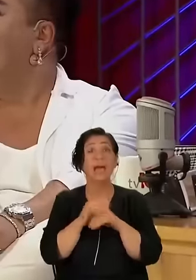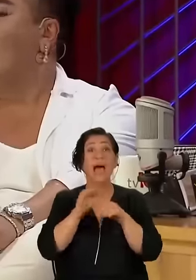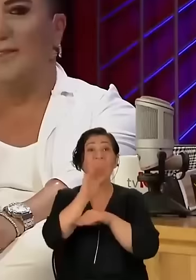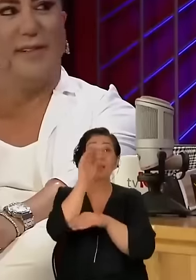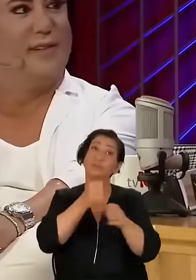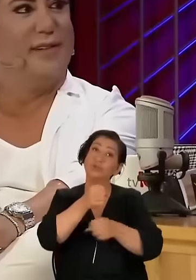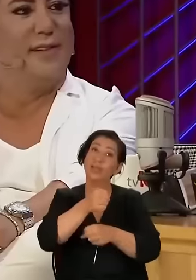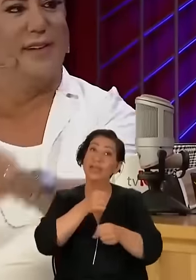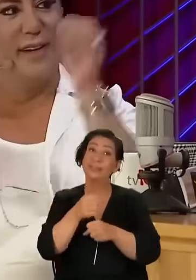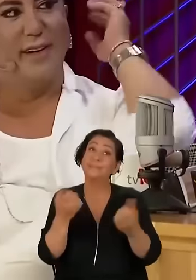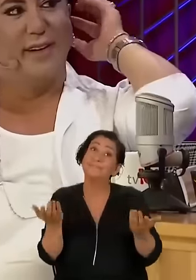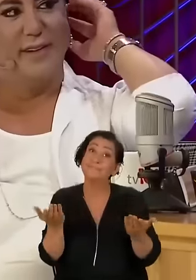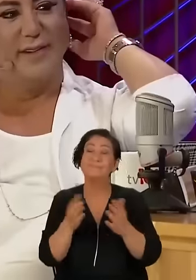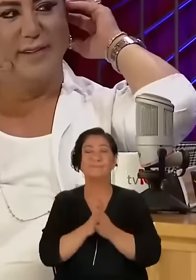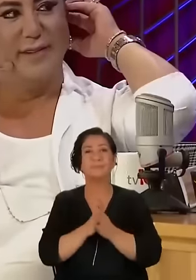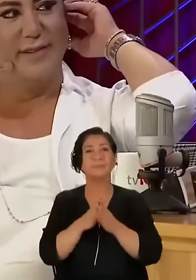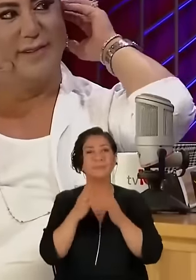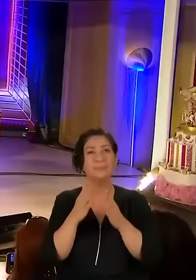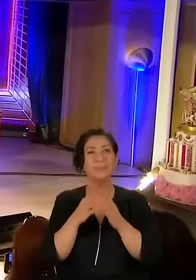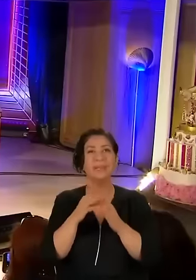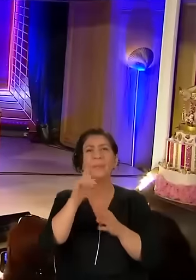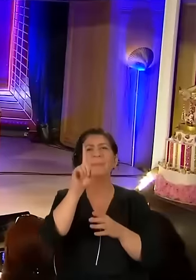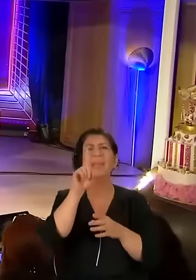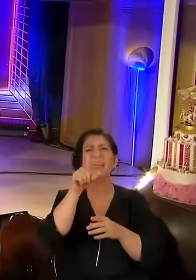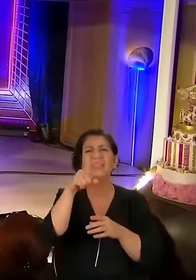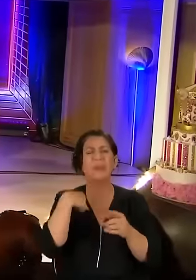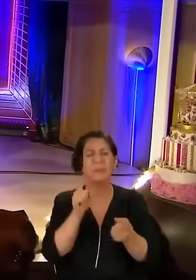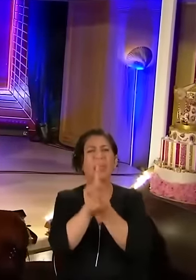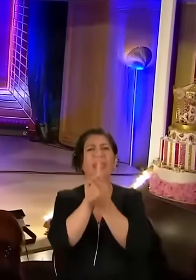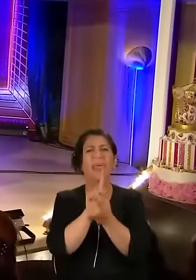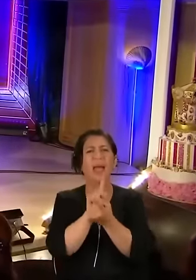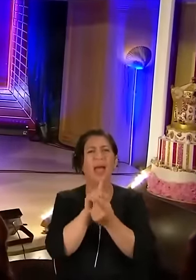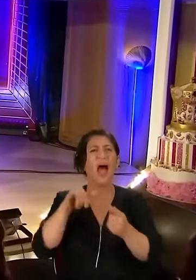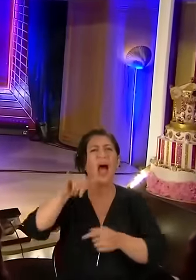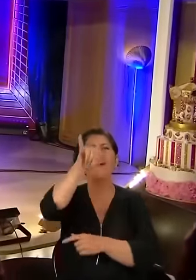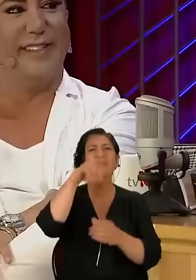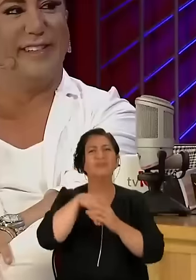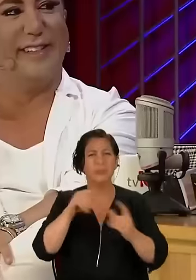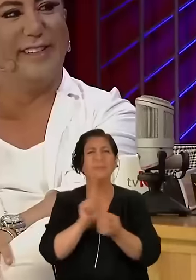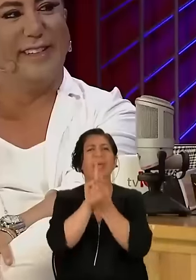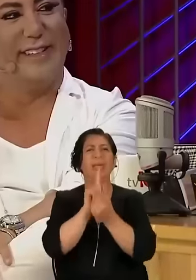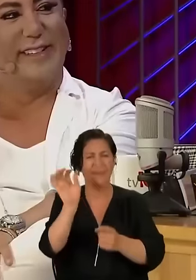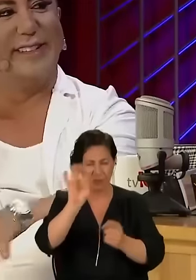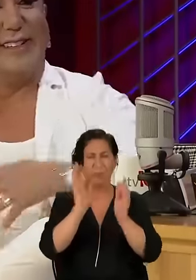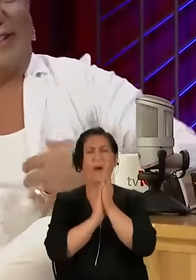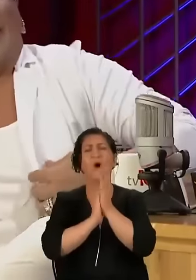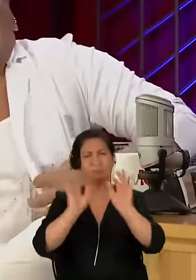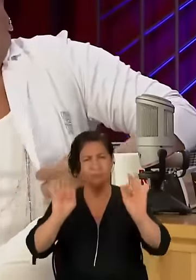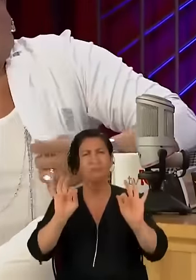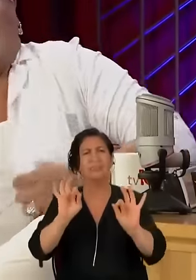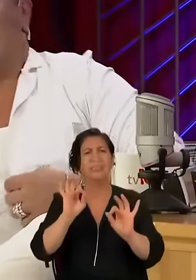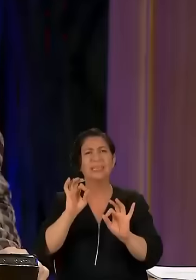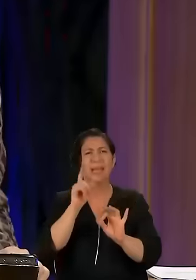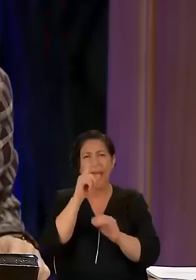Hayat mücadelesi. Hayat mücadelesi. Peki beraber... Bir kere şeyde karşılaştık ama seninle. Havaalanında. Havaalanında, evet. Bravo, bravo, anlatma, bravo.